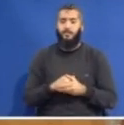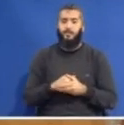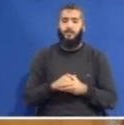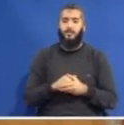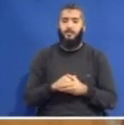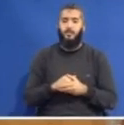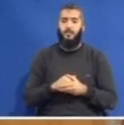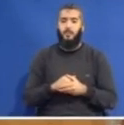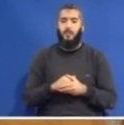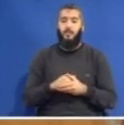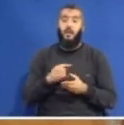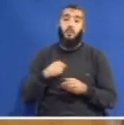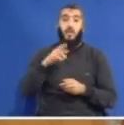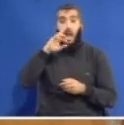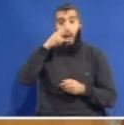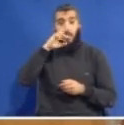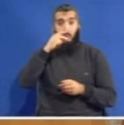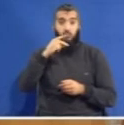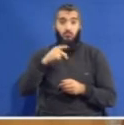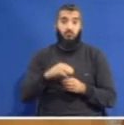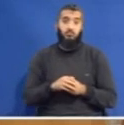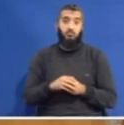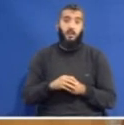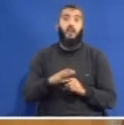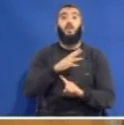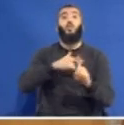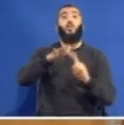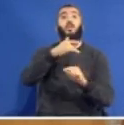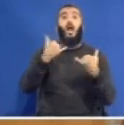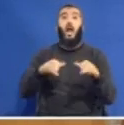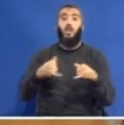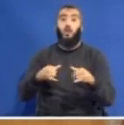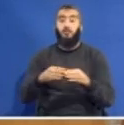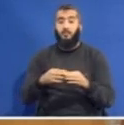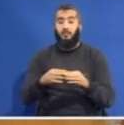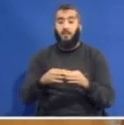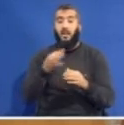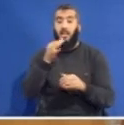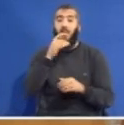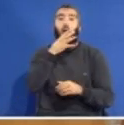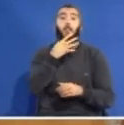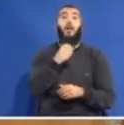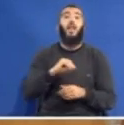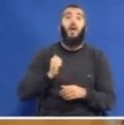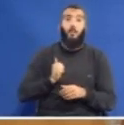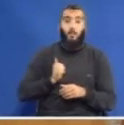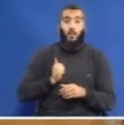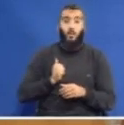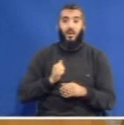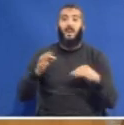ذلك. والعرف نتاع المجتمع نتاعنا يقول بأن العجوز حينما تزوج